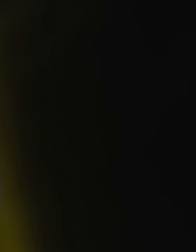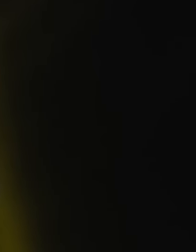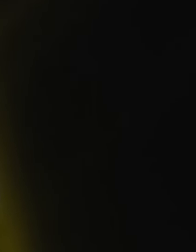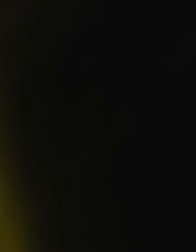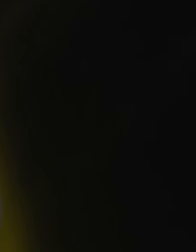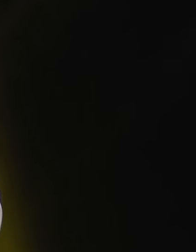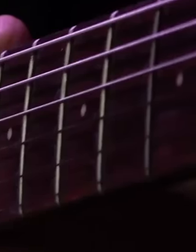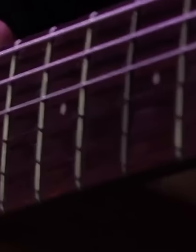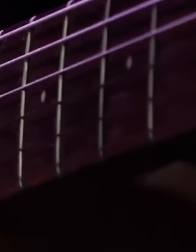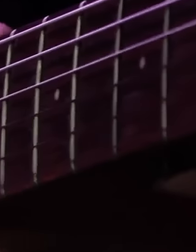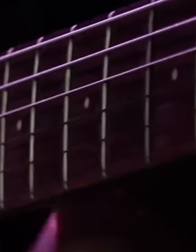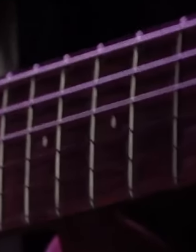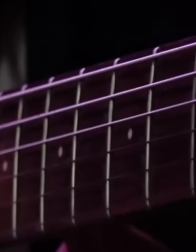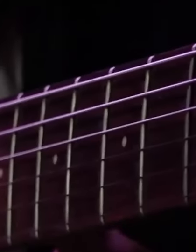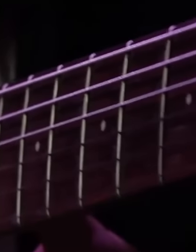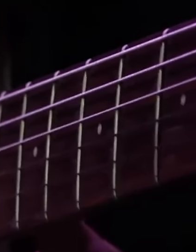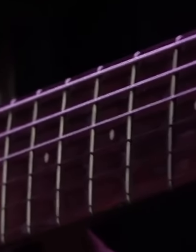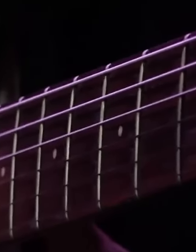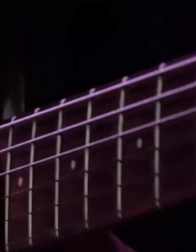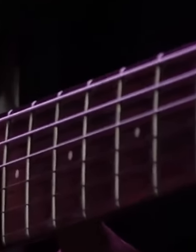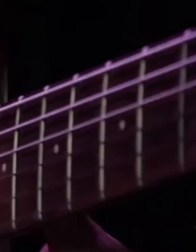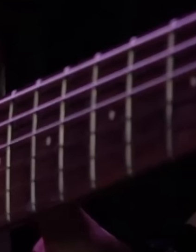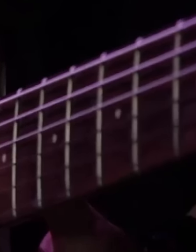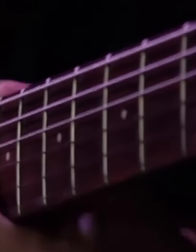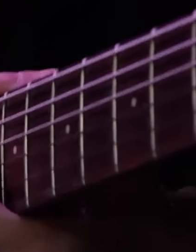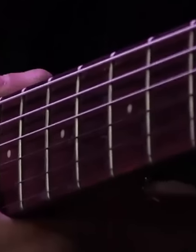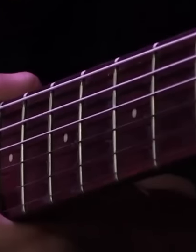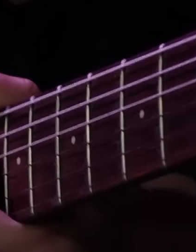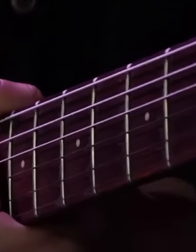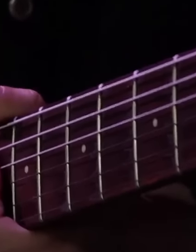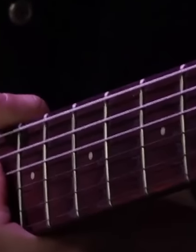Dari tatanan doa,